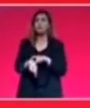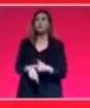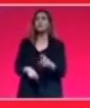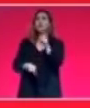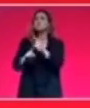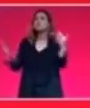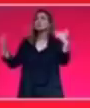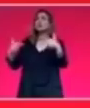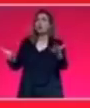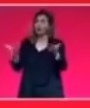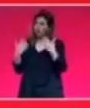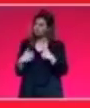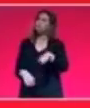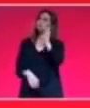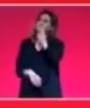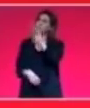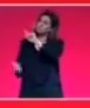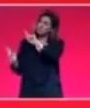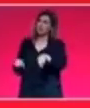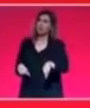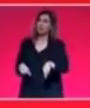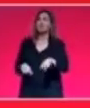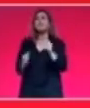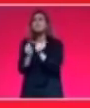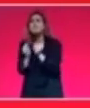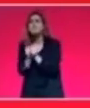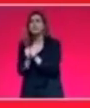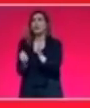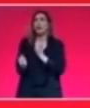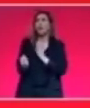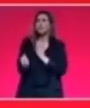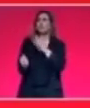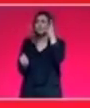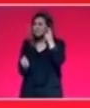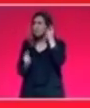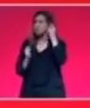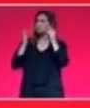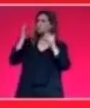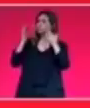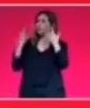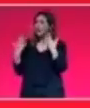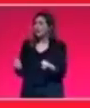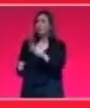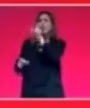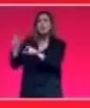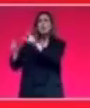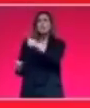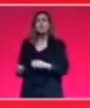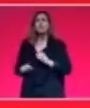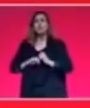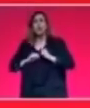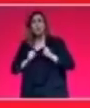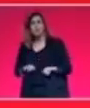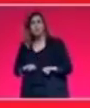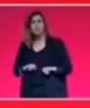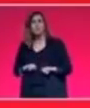σήμερα εδώ. Σε συντρόφους, σε συναγωνιστές, σε φίλους που προβληματίζονται, που νιώθουν απογοητευμένοι ακόμα και